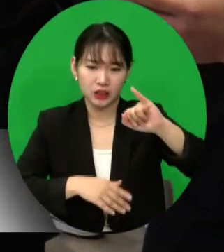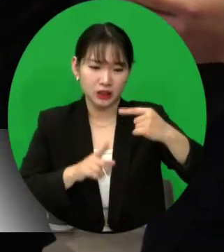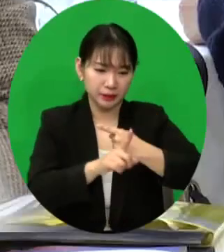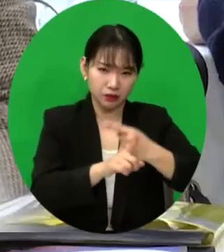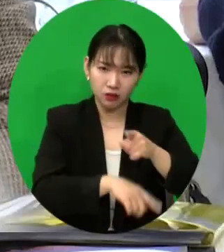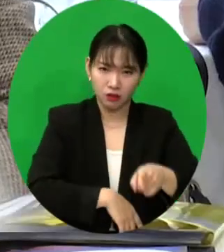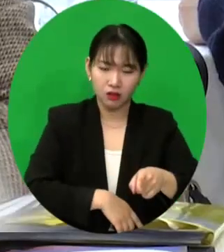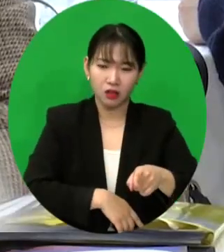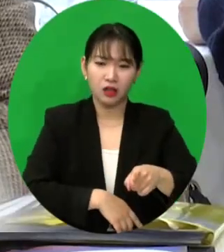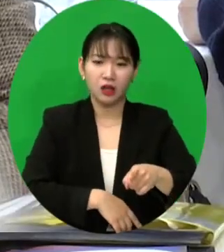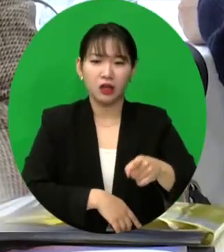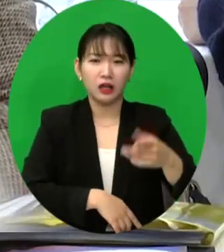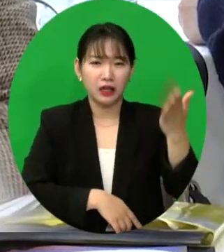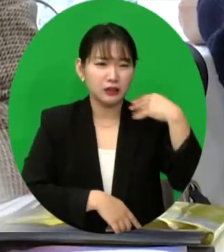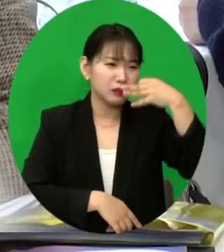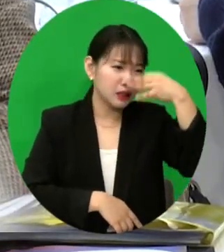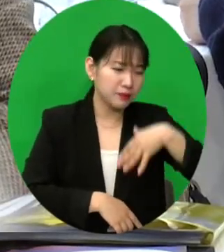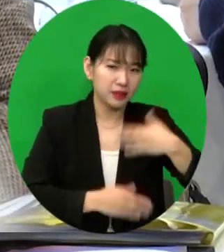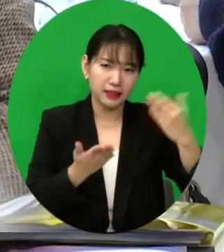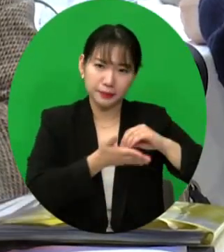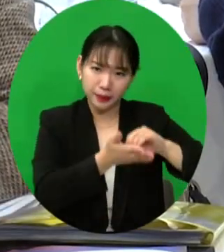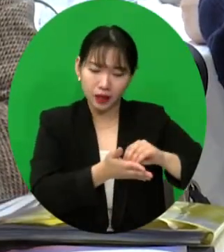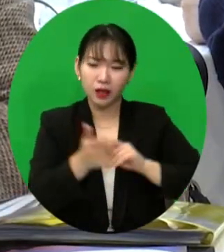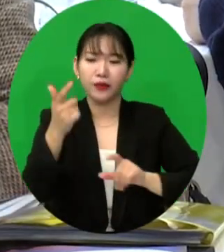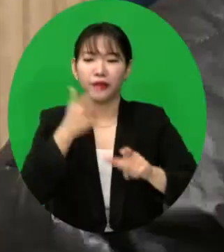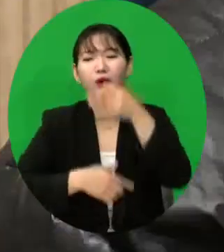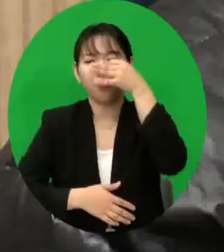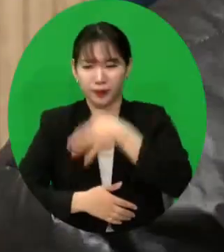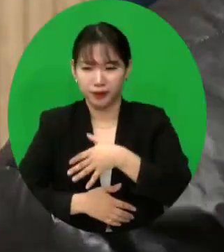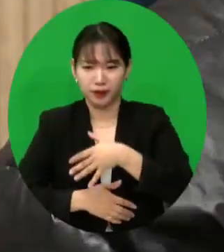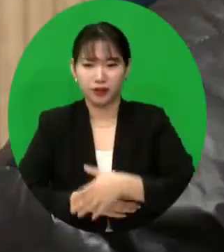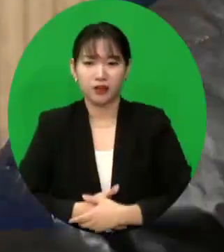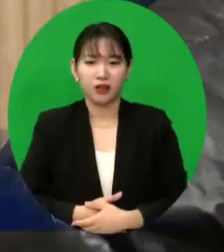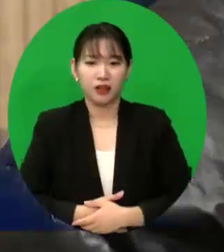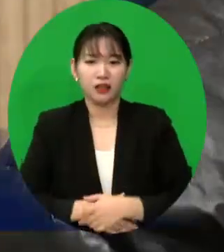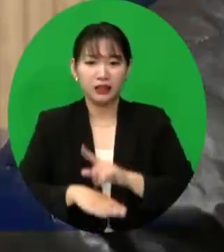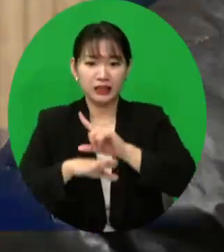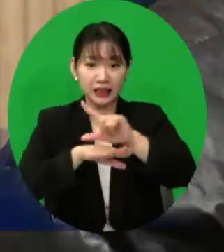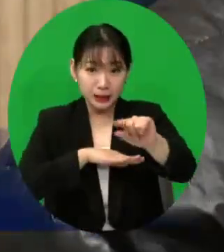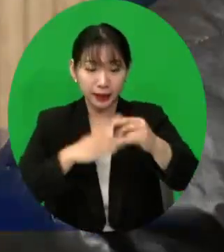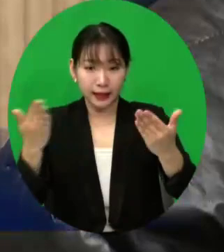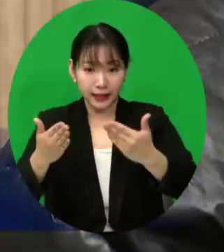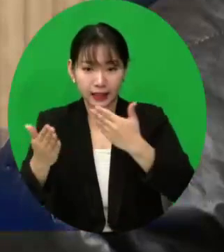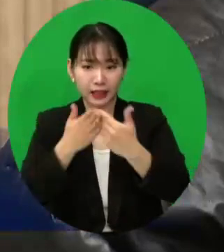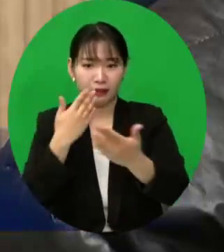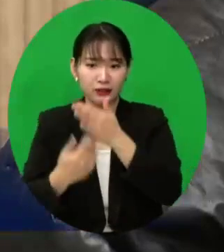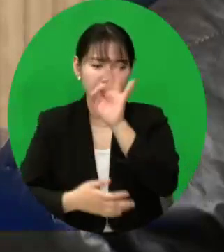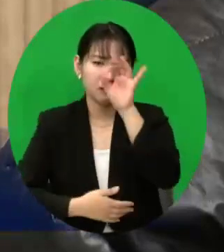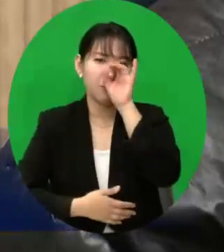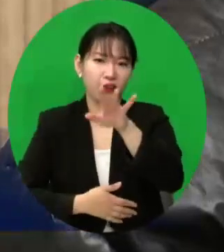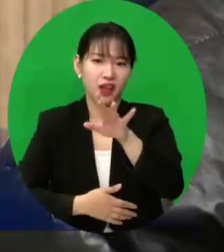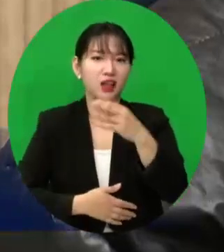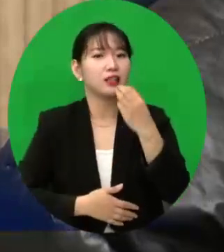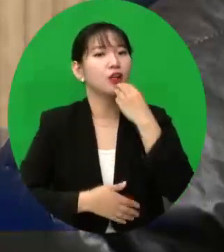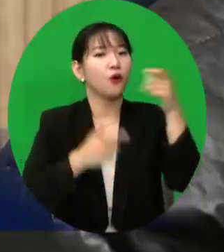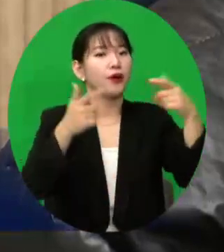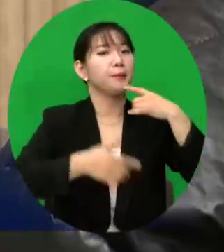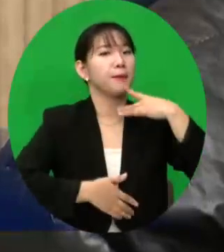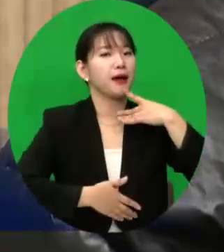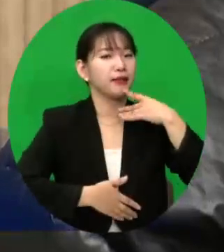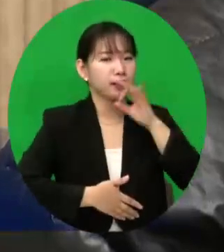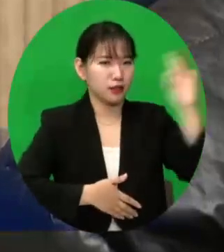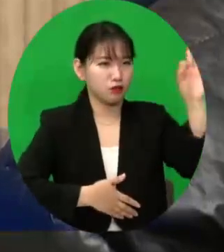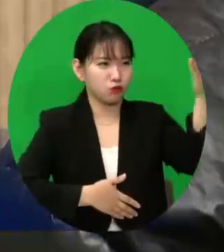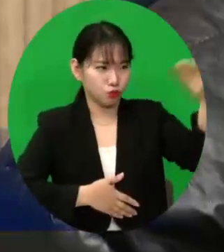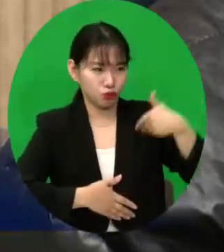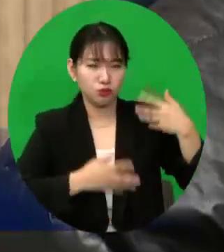안 그래도 비좁았던 취업문이 더욱 위축됐습니다. 지방에서 한 경력은 인정이 안 되고 수도권에서 한 경력만 인정이